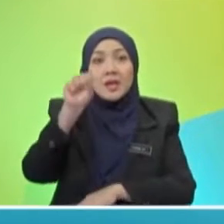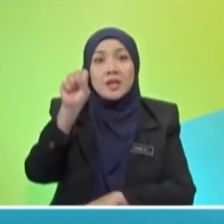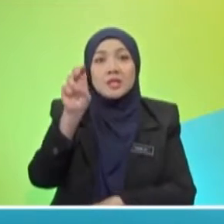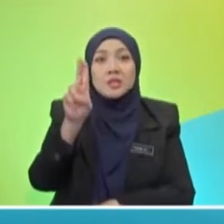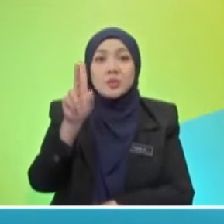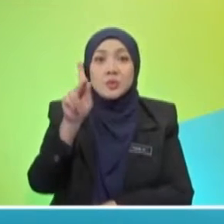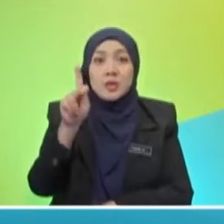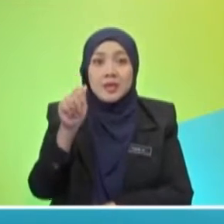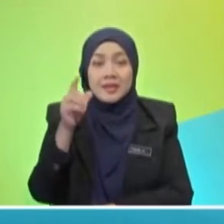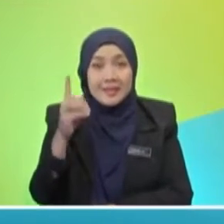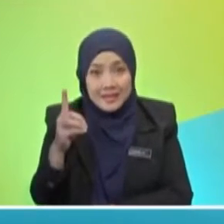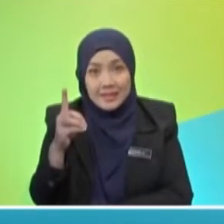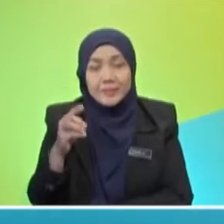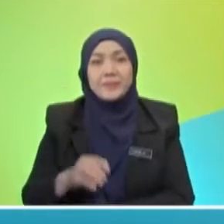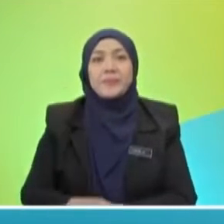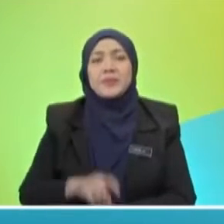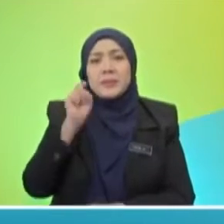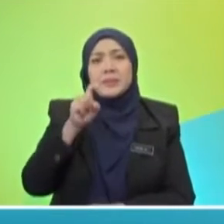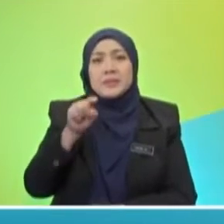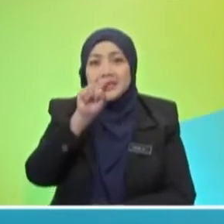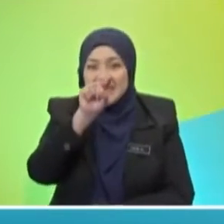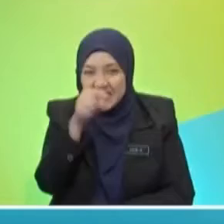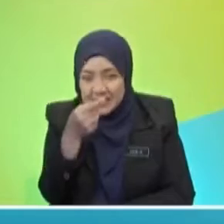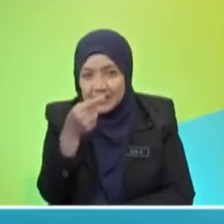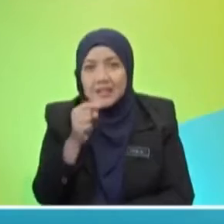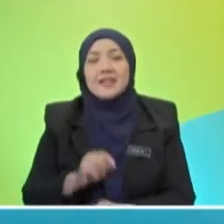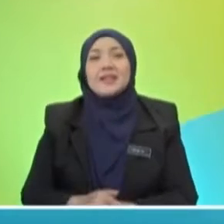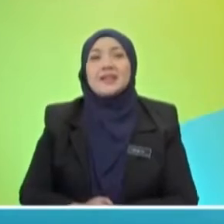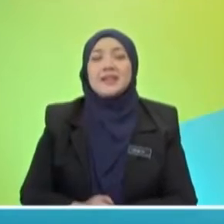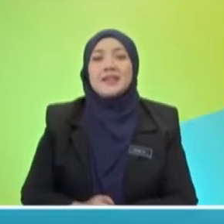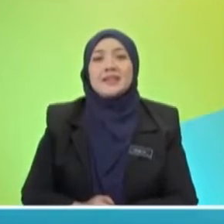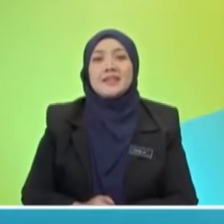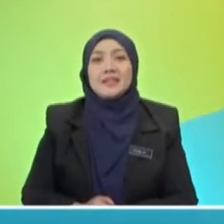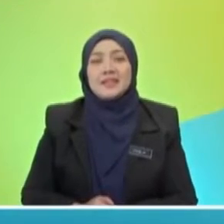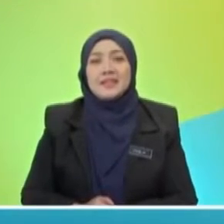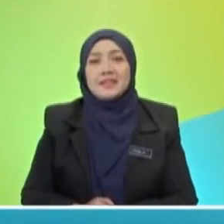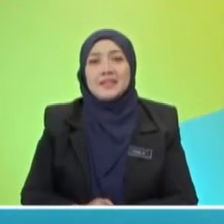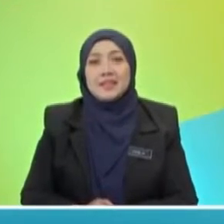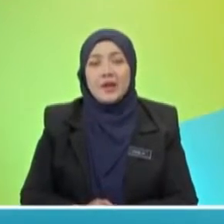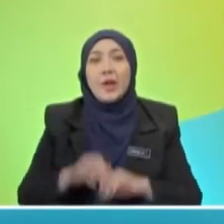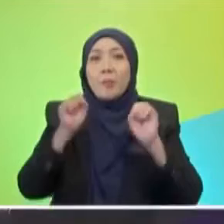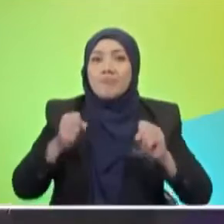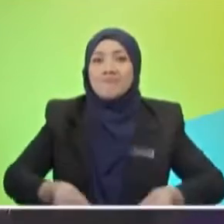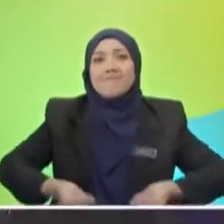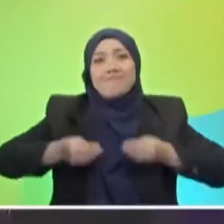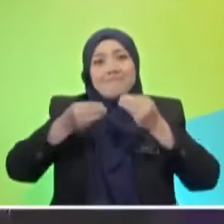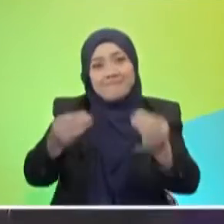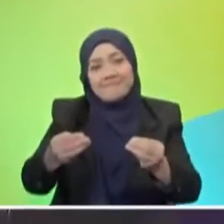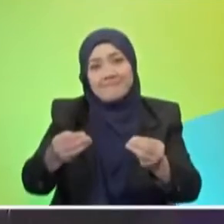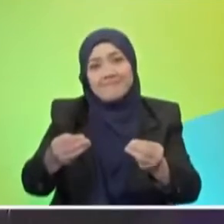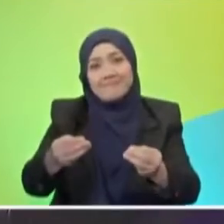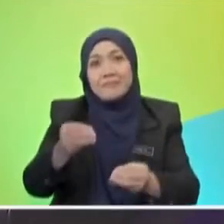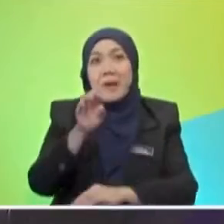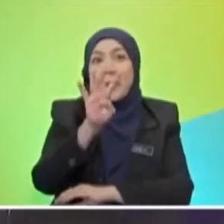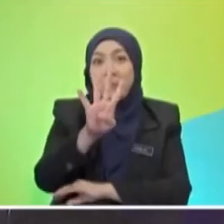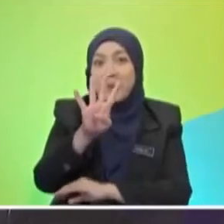masalah. Jadi sebenarnya perlu letak koma di situ tadi. Ada sedikit kesilapan. Maka Kak Mira, kita bagi 4 guli emas